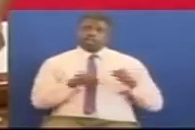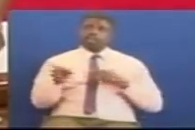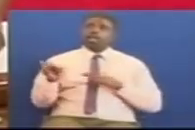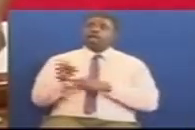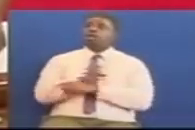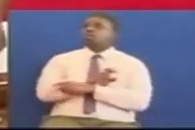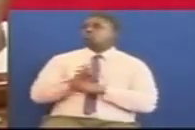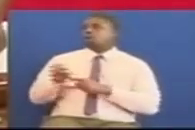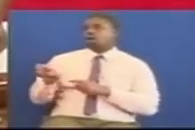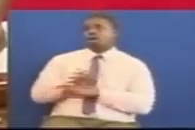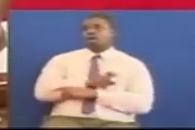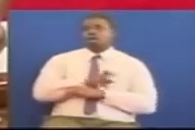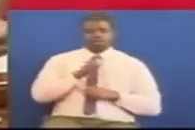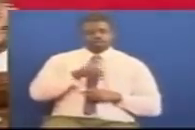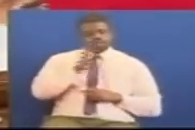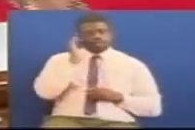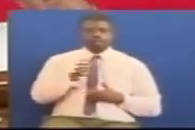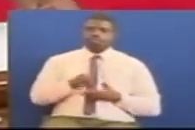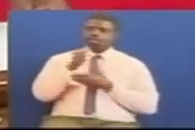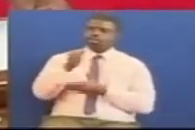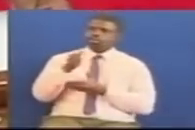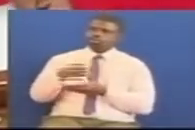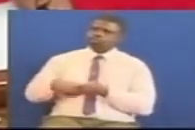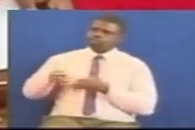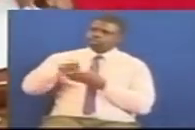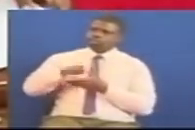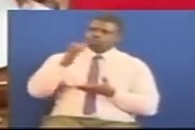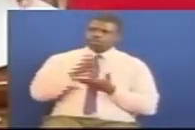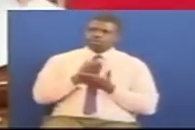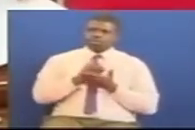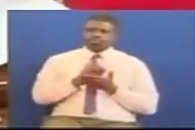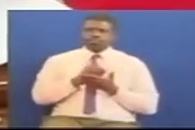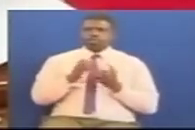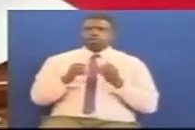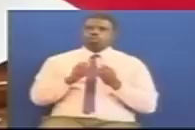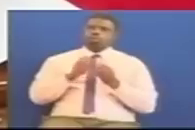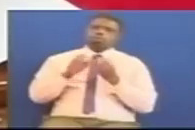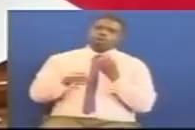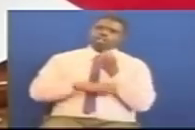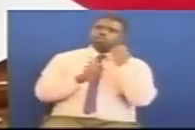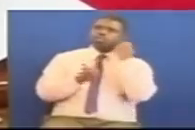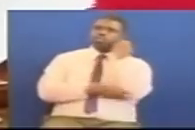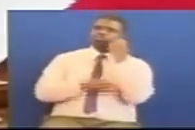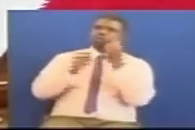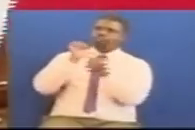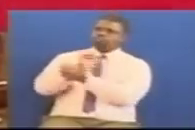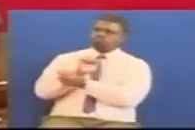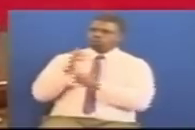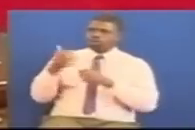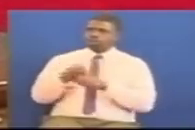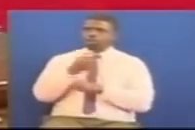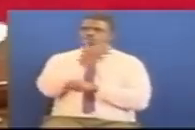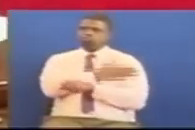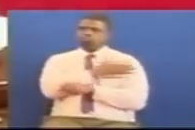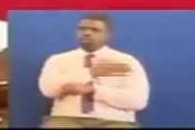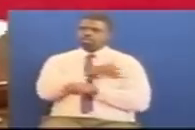kuboresha bajeti ya huduma hizo ili kuhakikisha kwamba wafungwa wajawazito wanapata huduma hizo